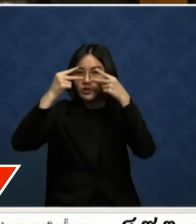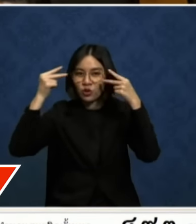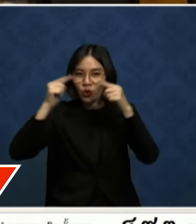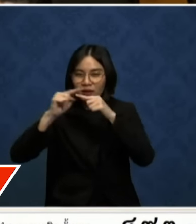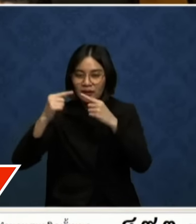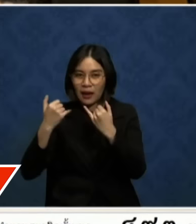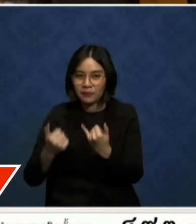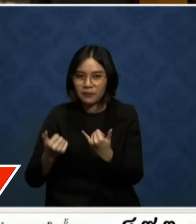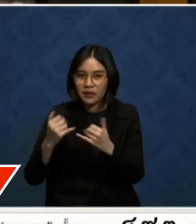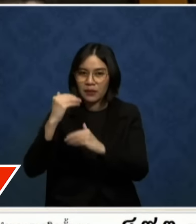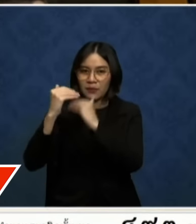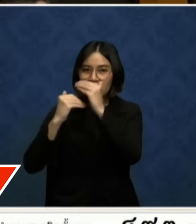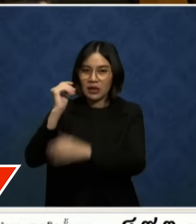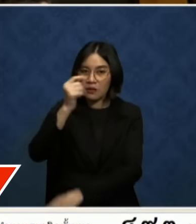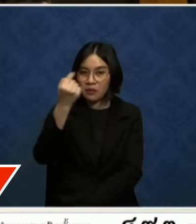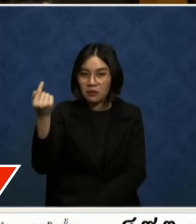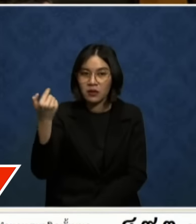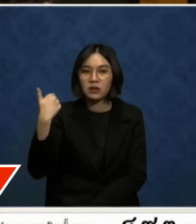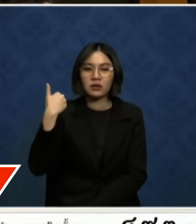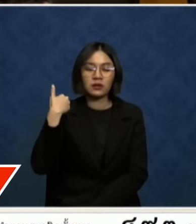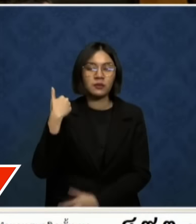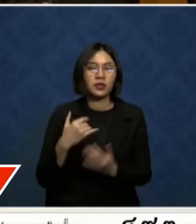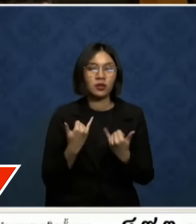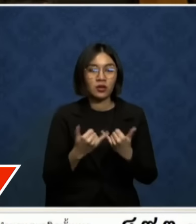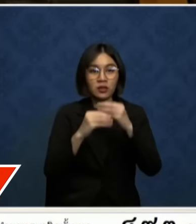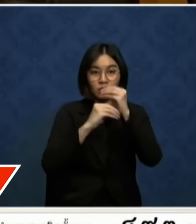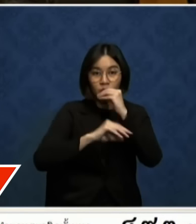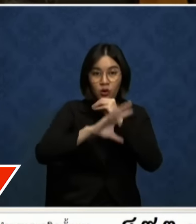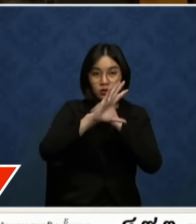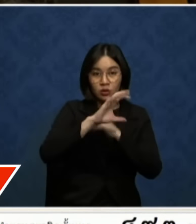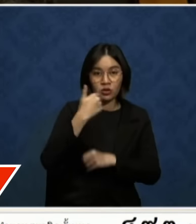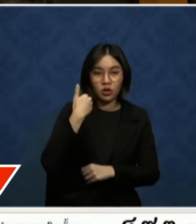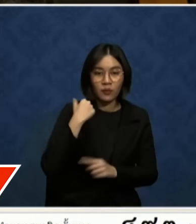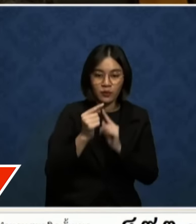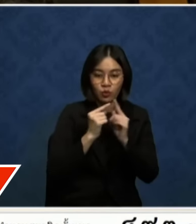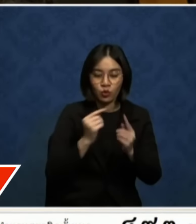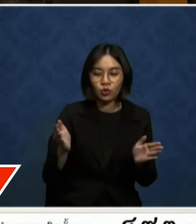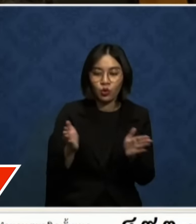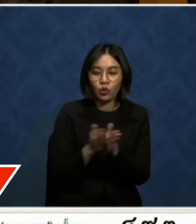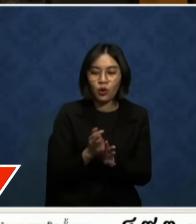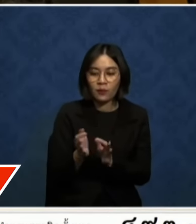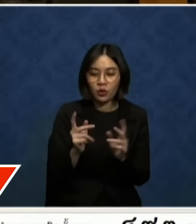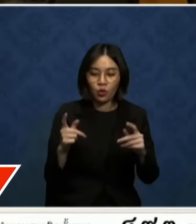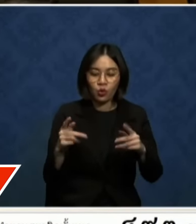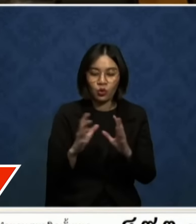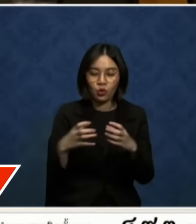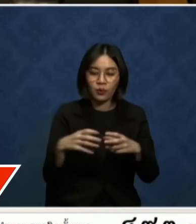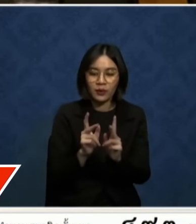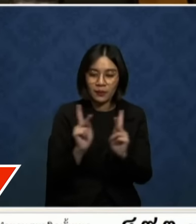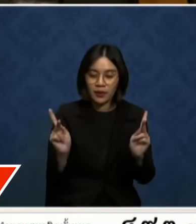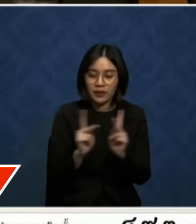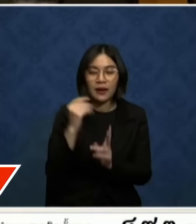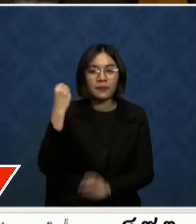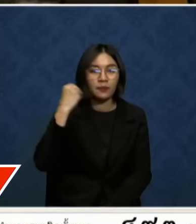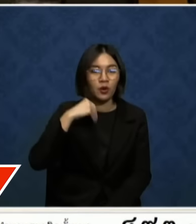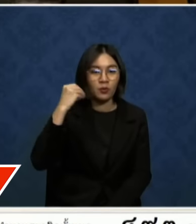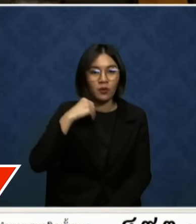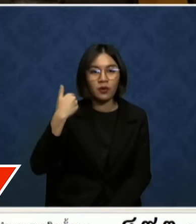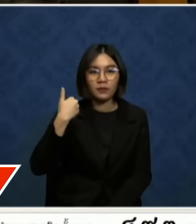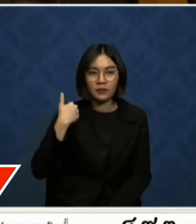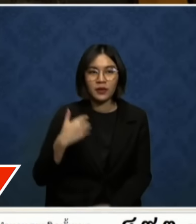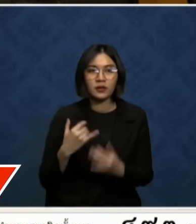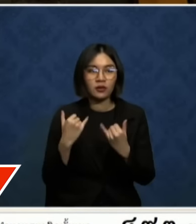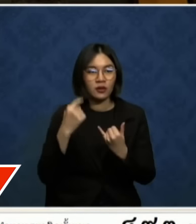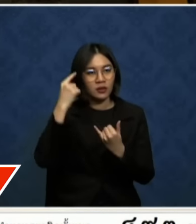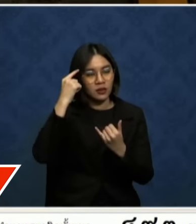ครับจริงๆต้องเรียนอย่างนี้ครับว่ากสทช.เนี่ยได้มีการพูดคุยกับกรรมธิการและมาชี้แจงกับกรรมธิการนะครับหลายครั้งและหนึ่งในเรื่องที่เราพย